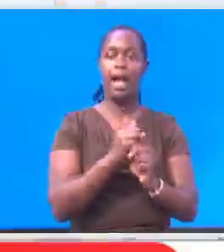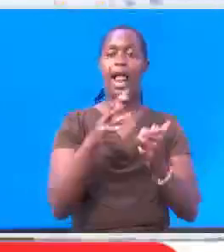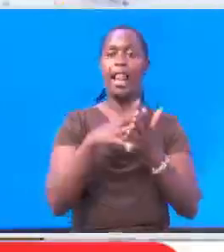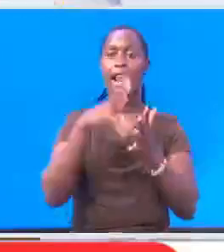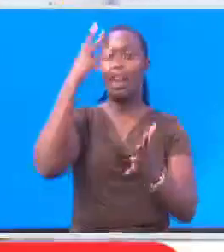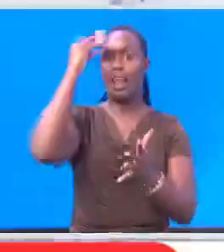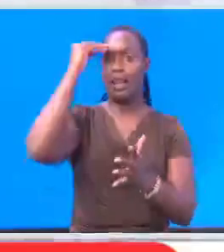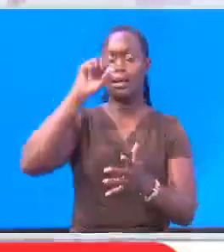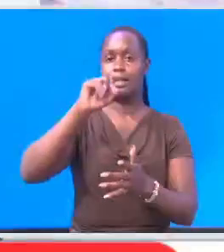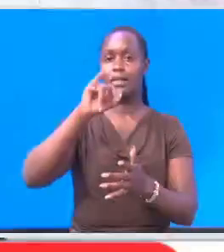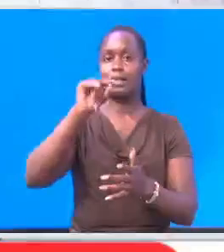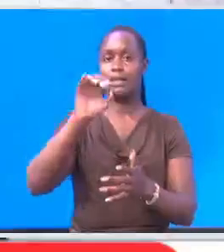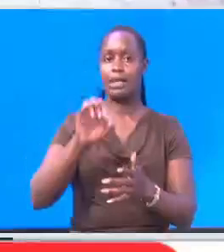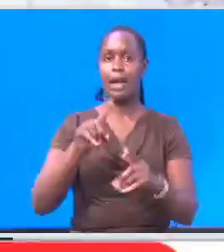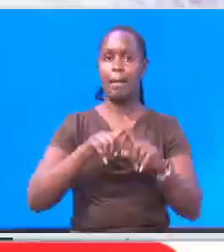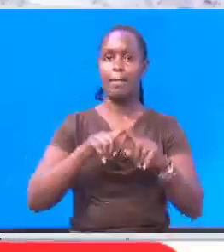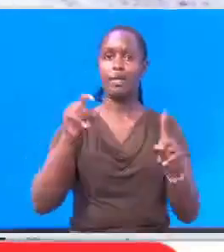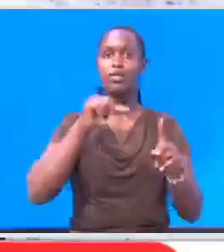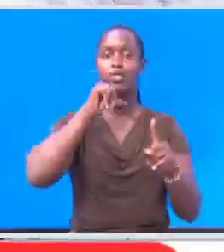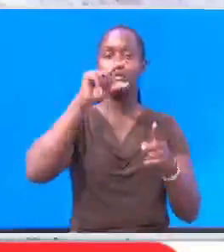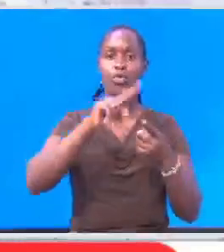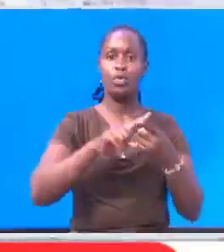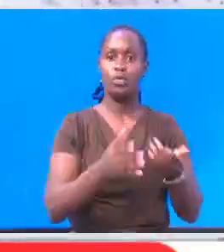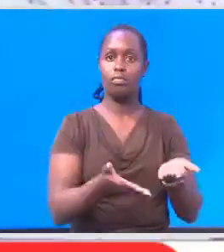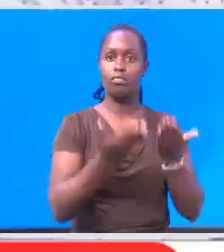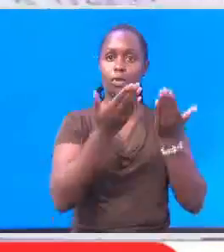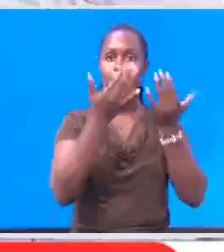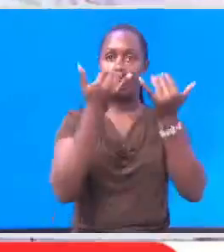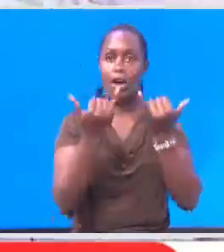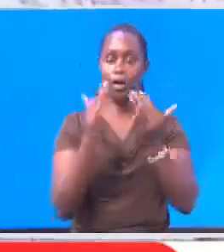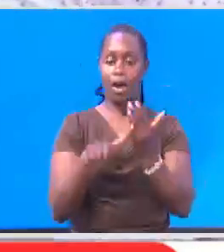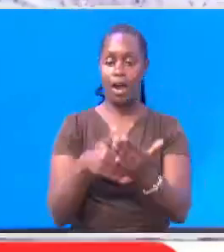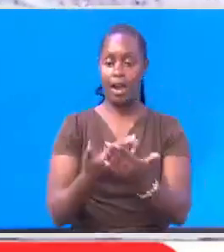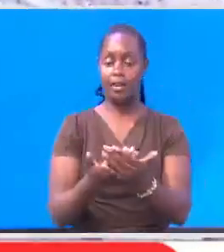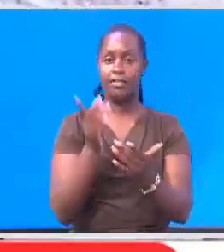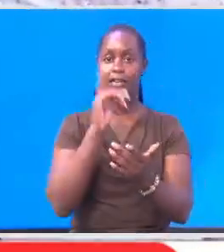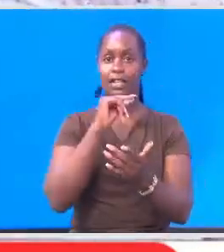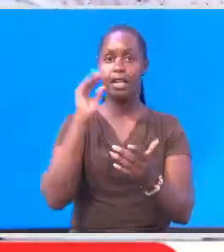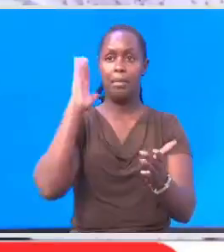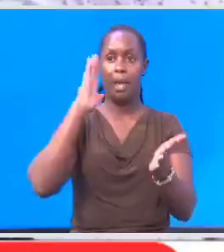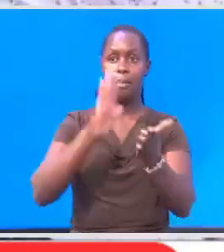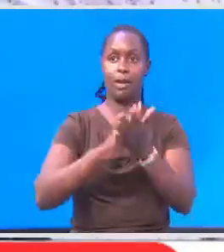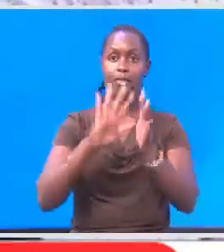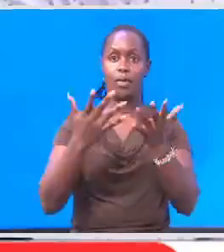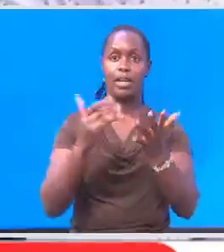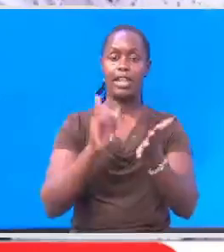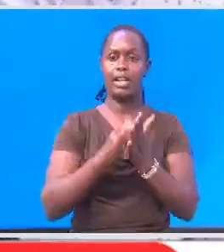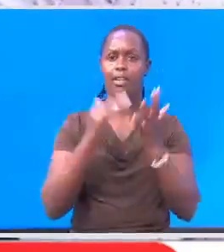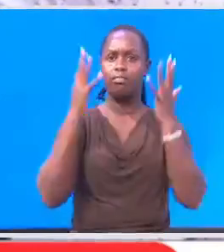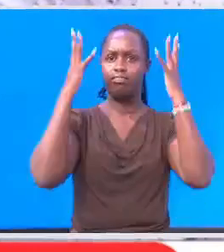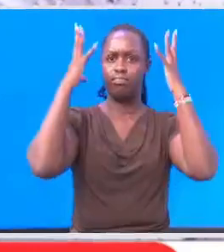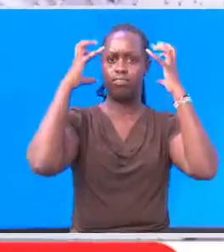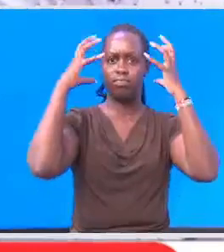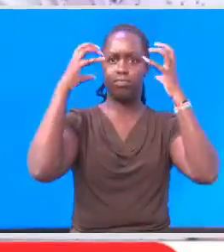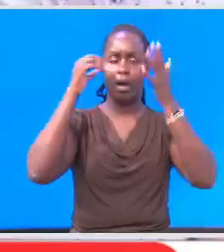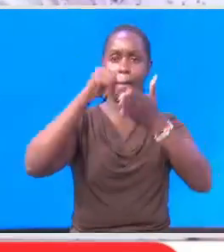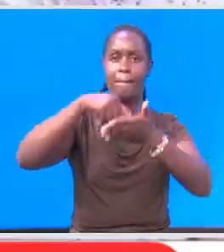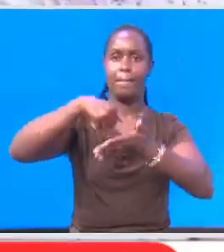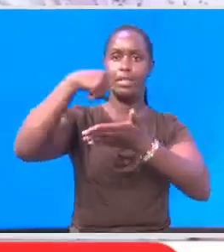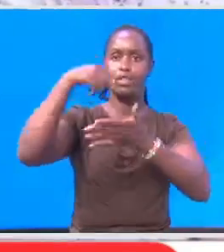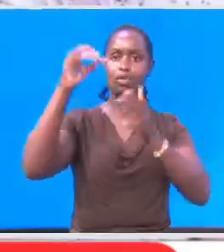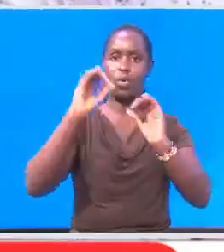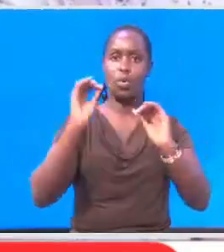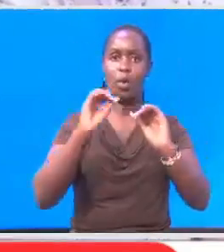lakini bado hatuja equip. Na leo vile baba umefika, mimi nina imani sitokuwa na stress sana ku budget kwa sababu mheshimiwa